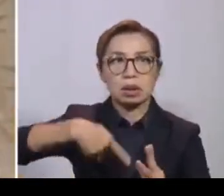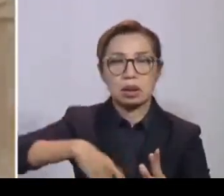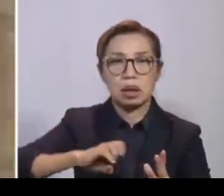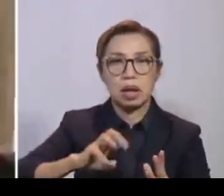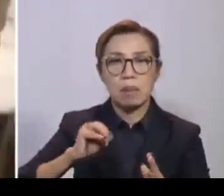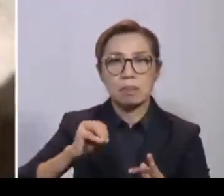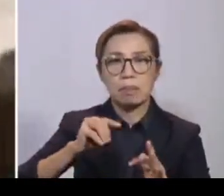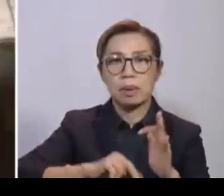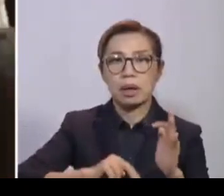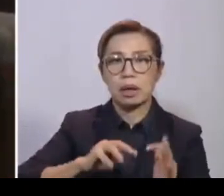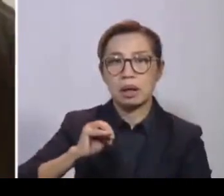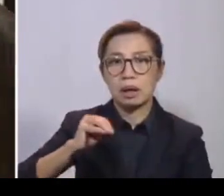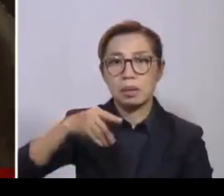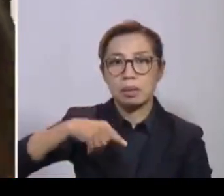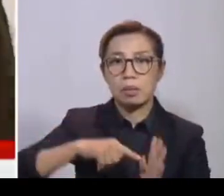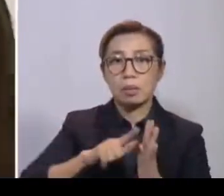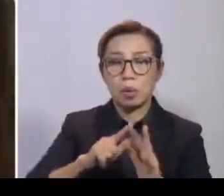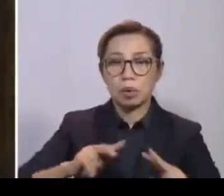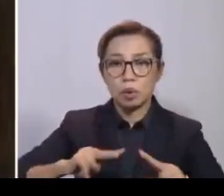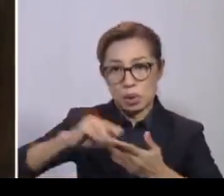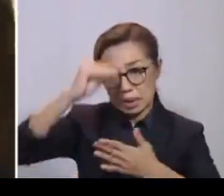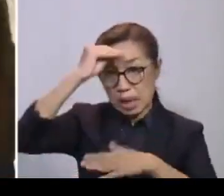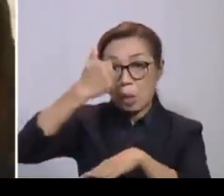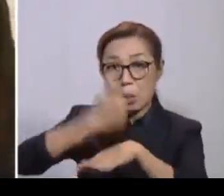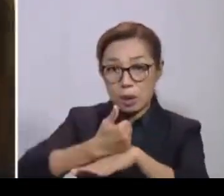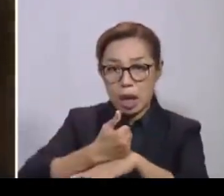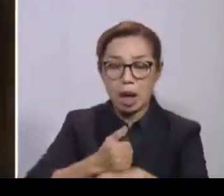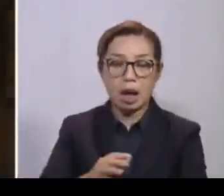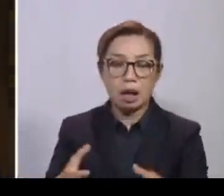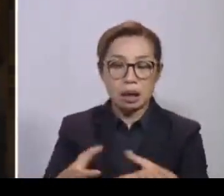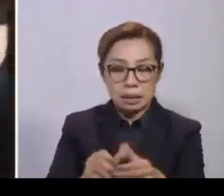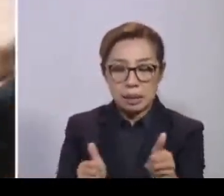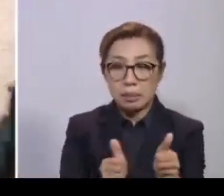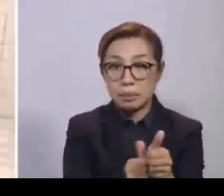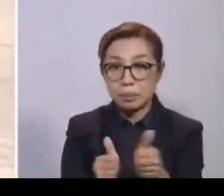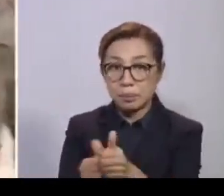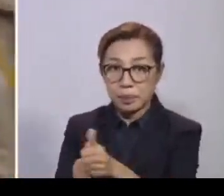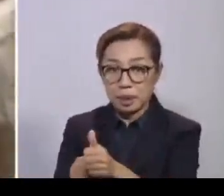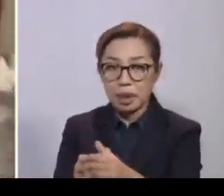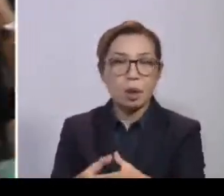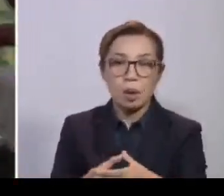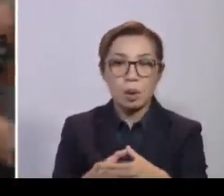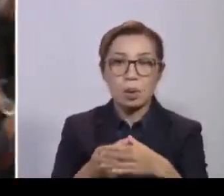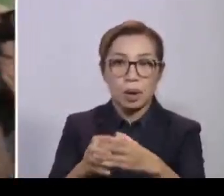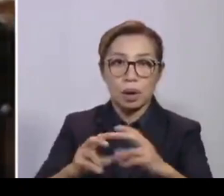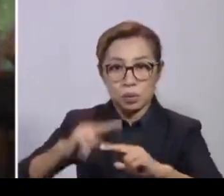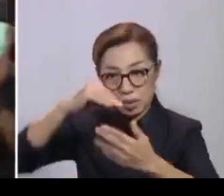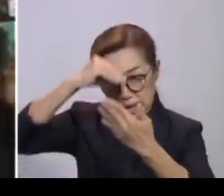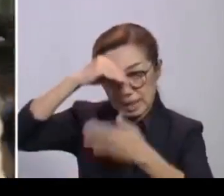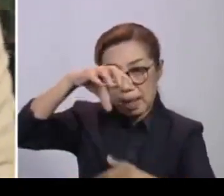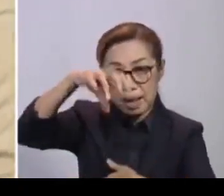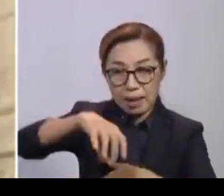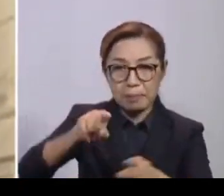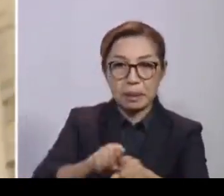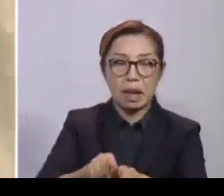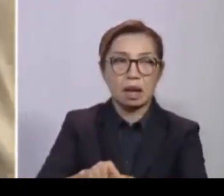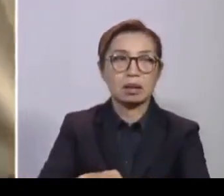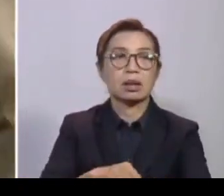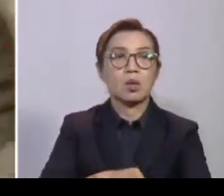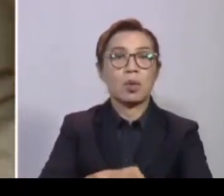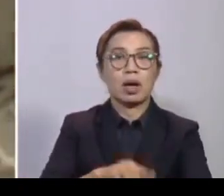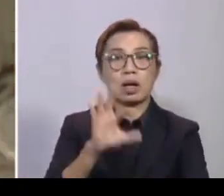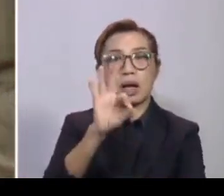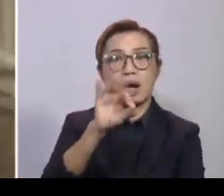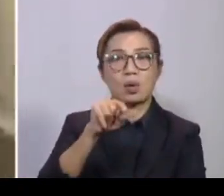รัฐมนตรีว่าการกระทรวงศึกษาธิการนำทีมรัฐมนตรีช่วยนะคะไปที่กระทรวงเป็นวันแรกถือฤกษ์งามยามดีใน